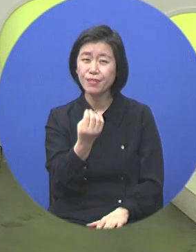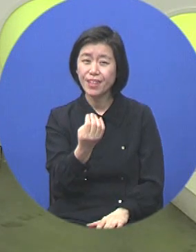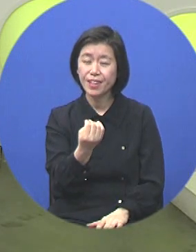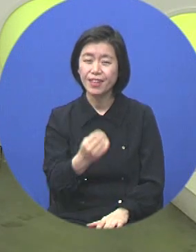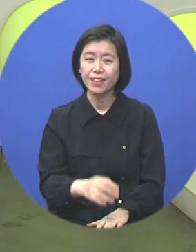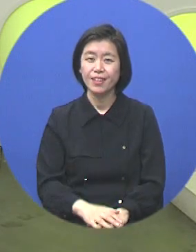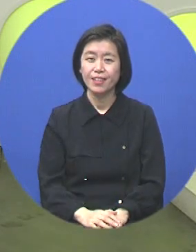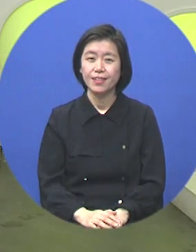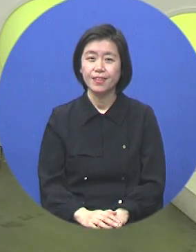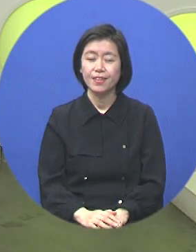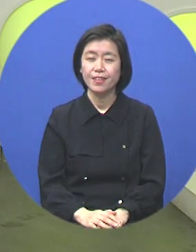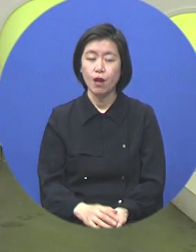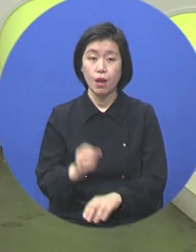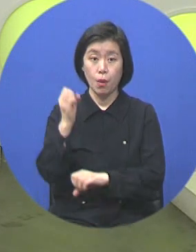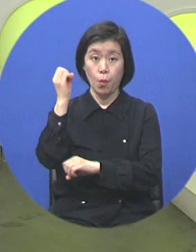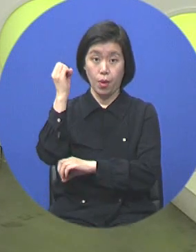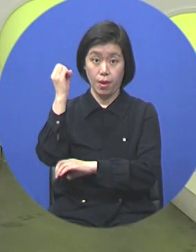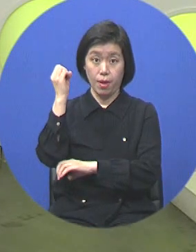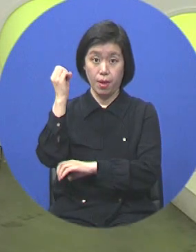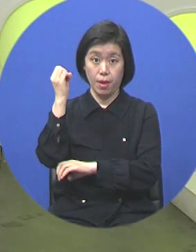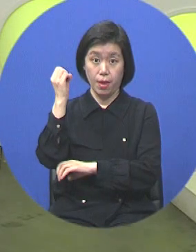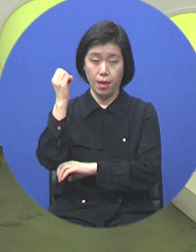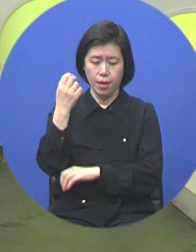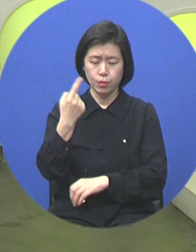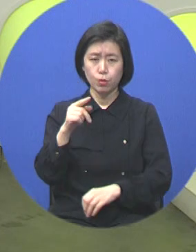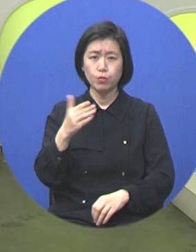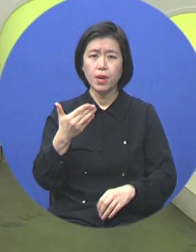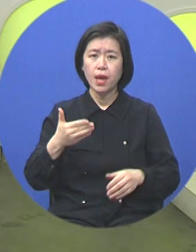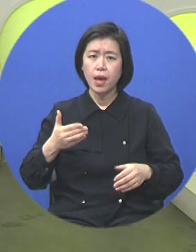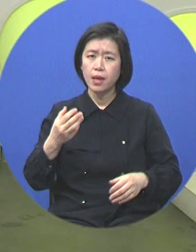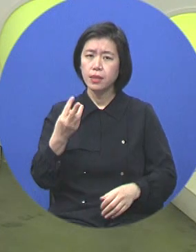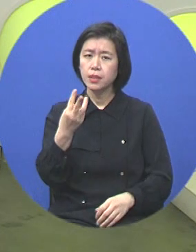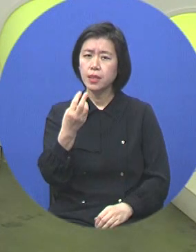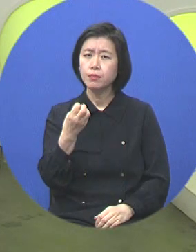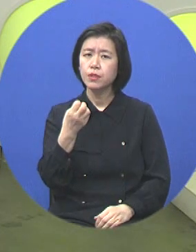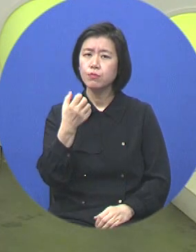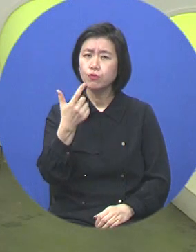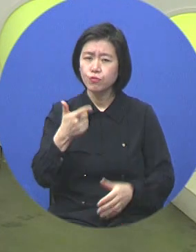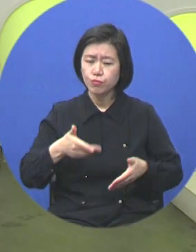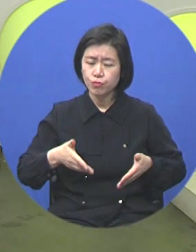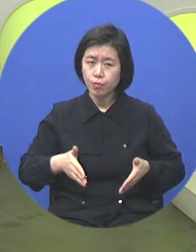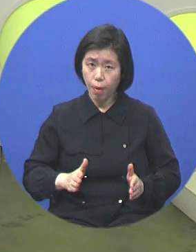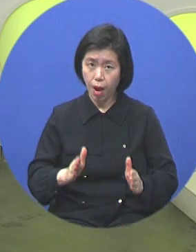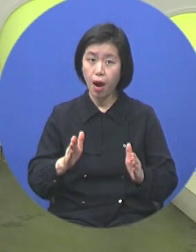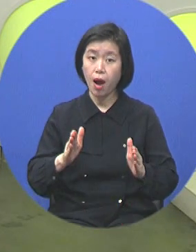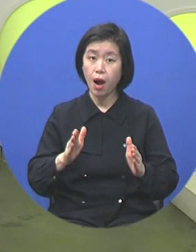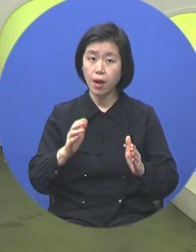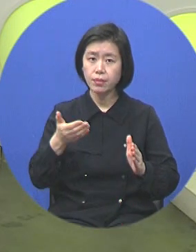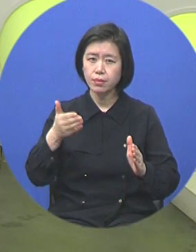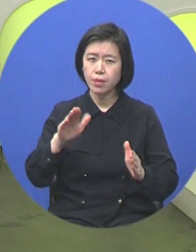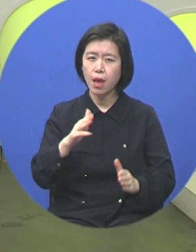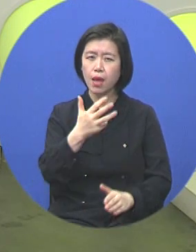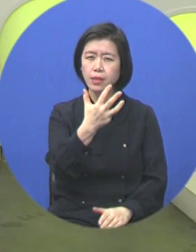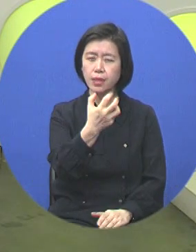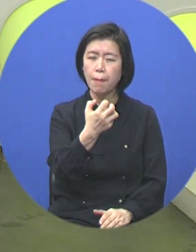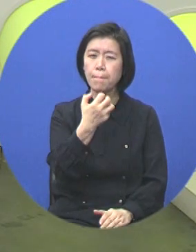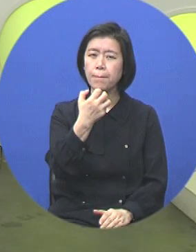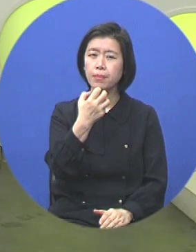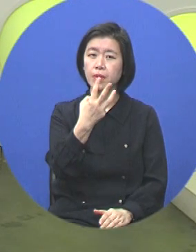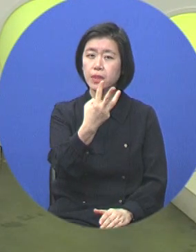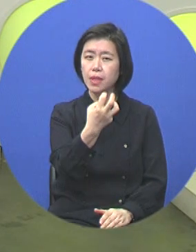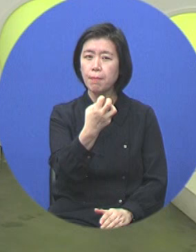반이세요? 원래는 36년생인데 주민등록상에는 38년생이에요. 아, 그래요.